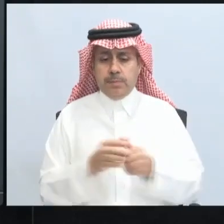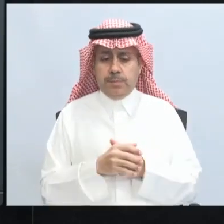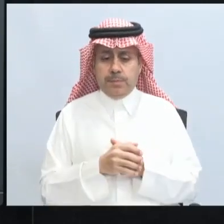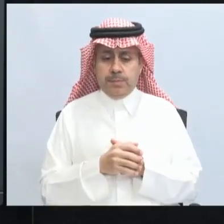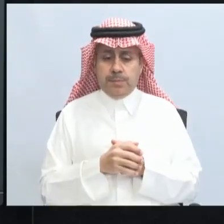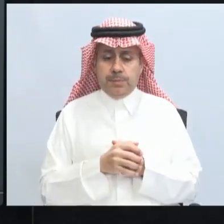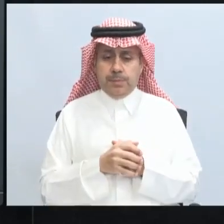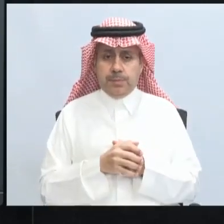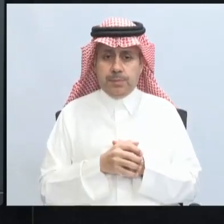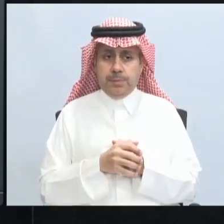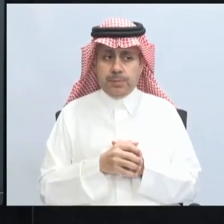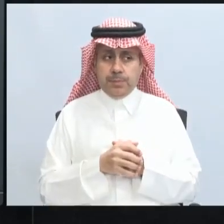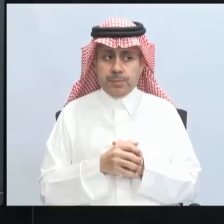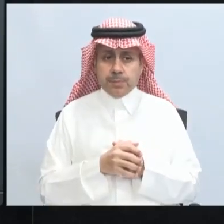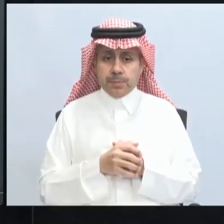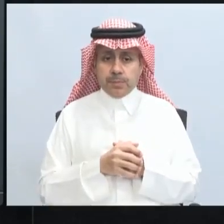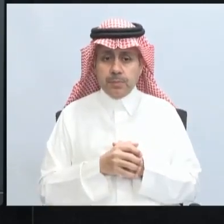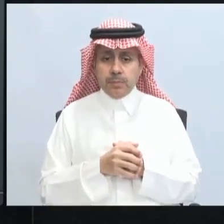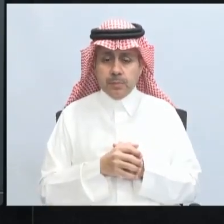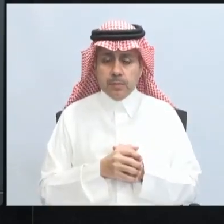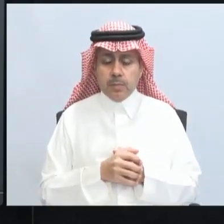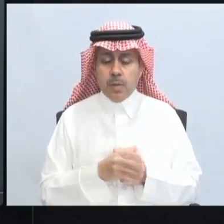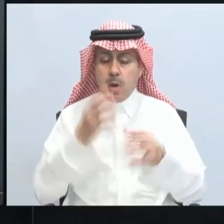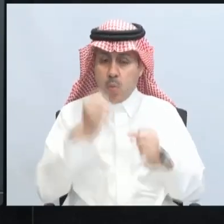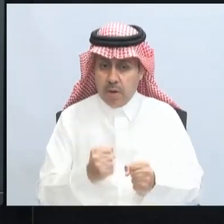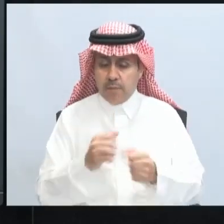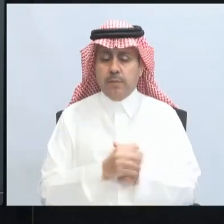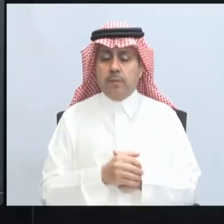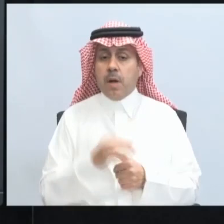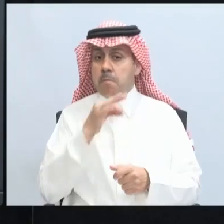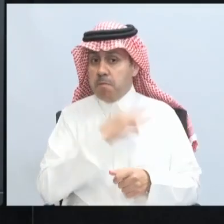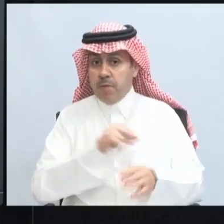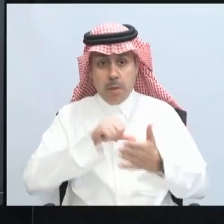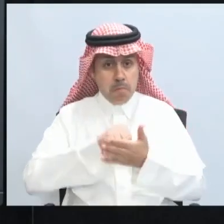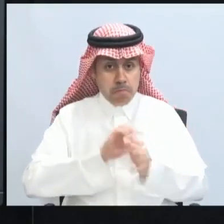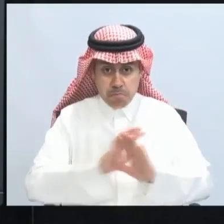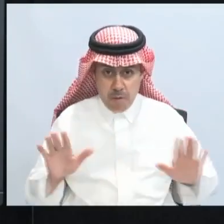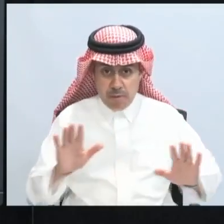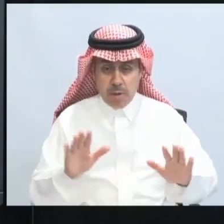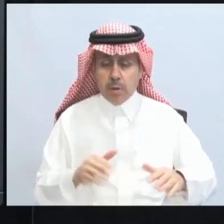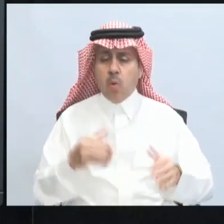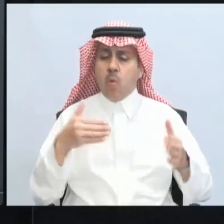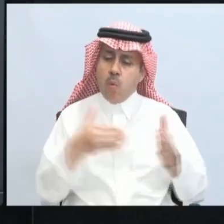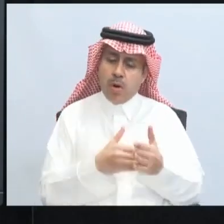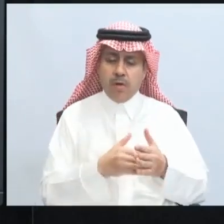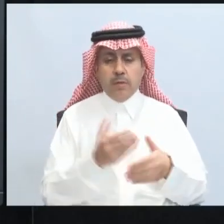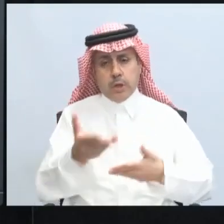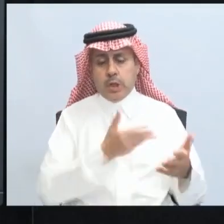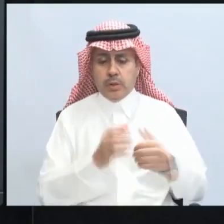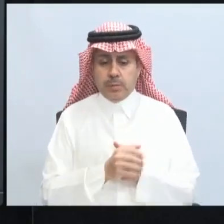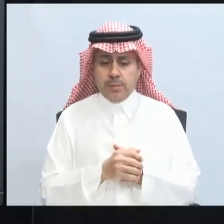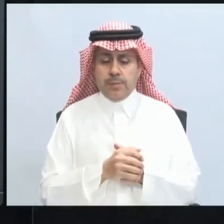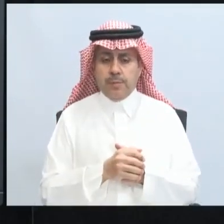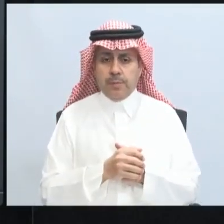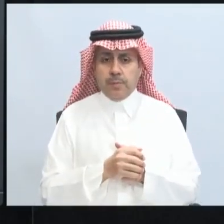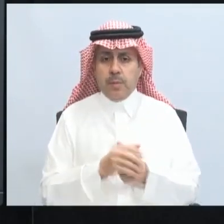قيمه منه من الاداب من الادب فيه ان نقف حينما نعلم انه لا فائده مرجوه من هذا النقاش حتى حتى